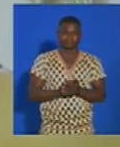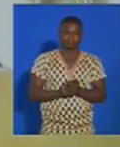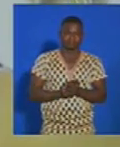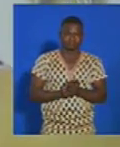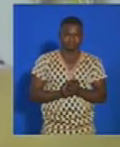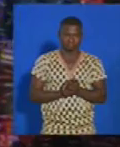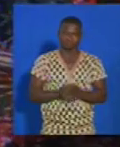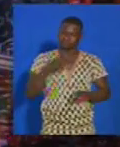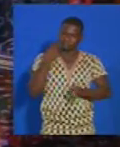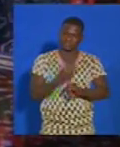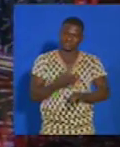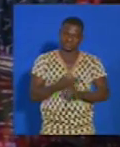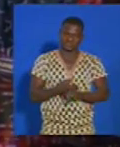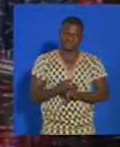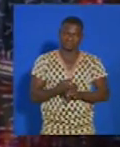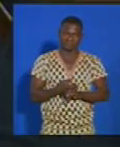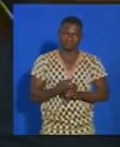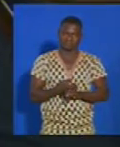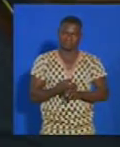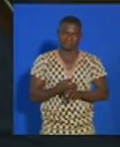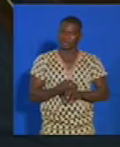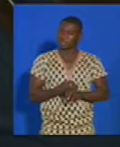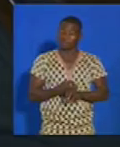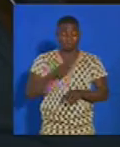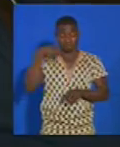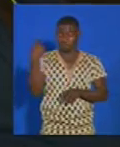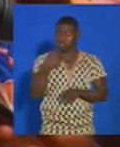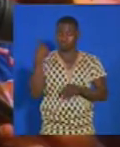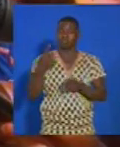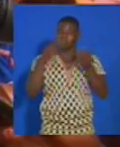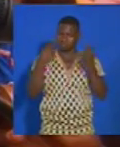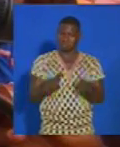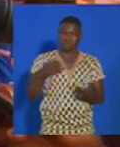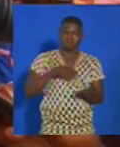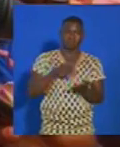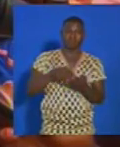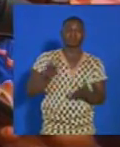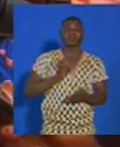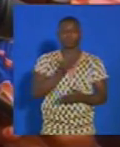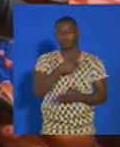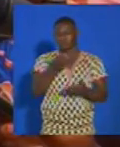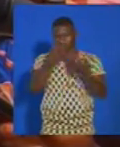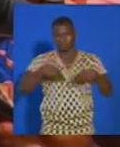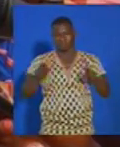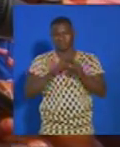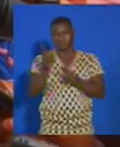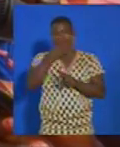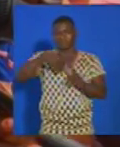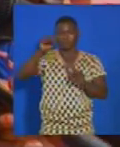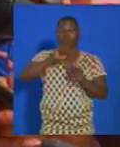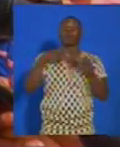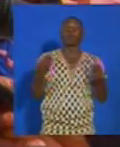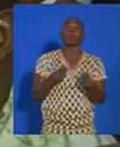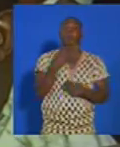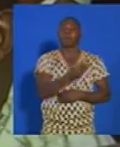Les difficultés n'ont pas manqué. Souvent, on est confronté à certaines situations où le matériel